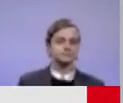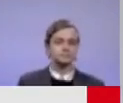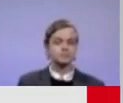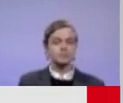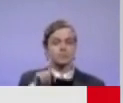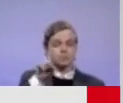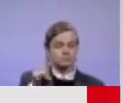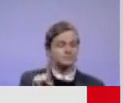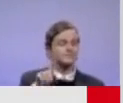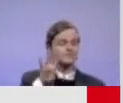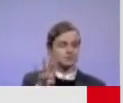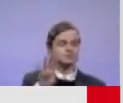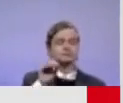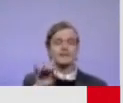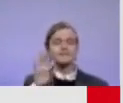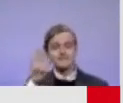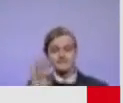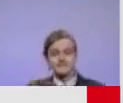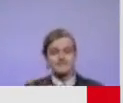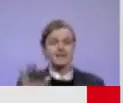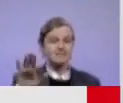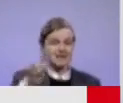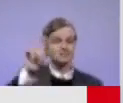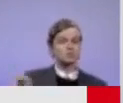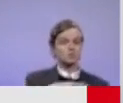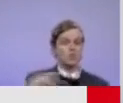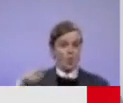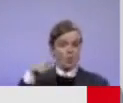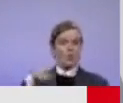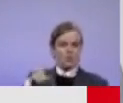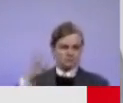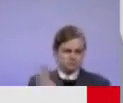120 de miliarde de dolari